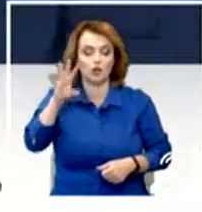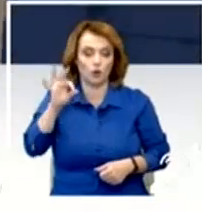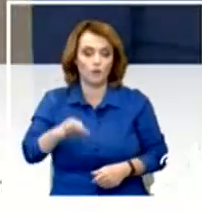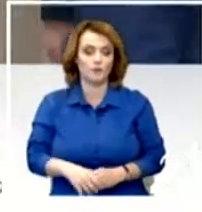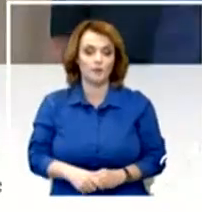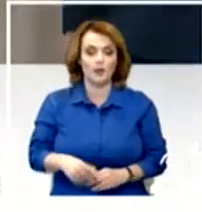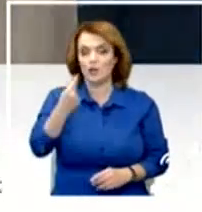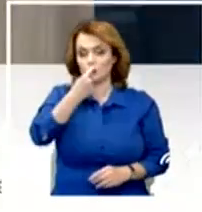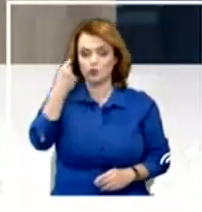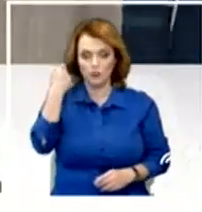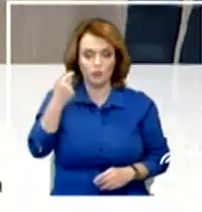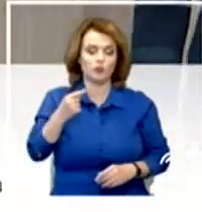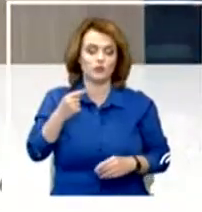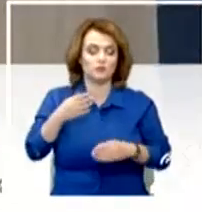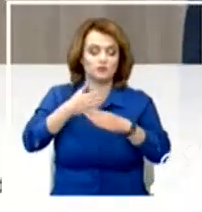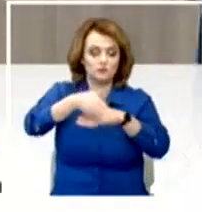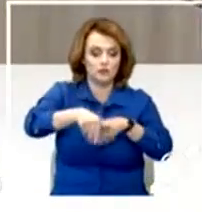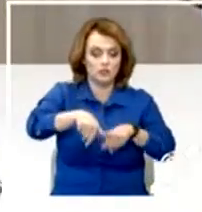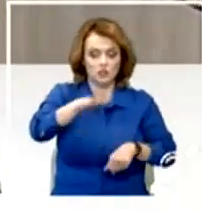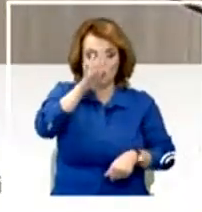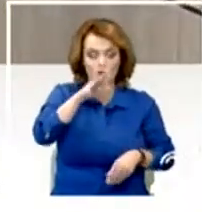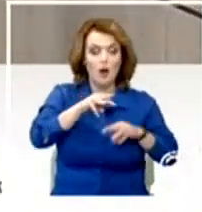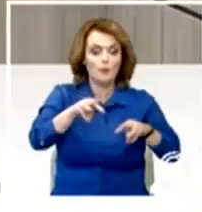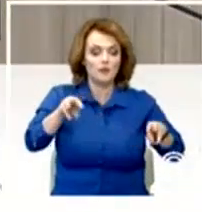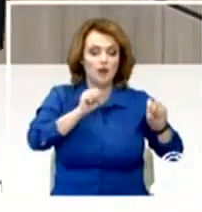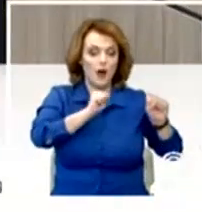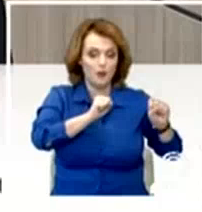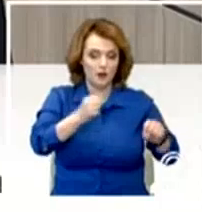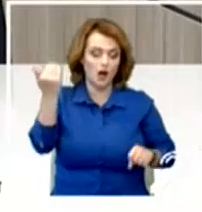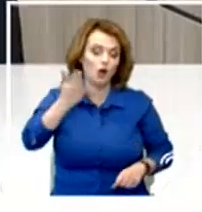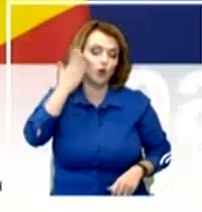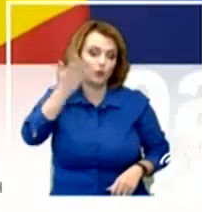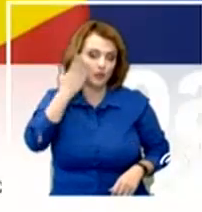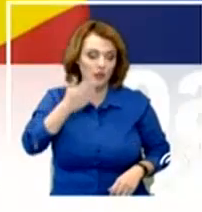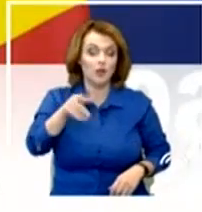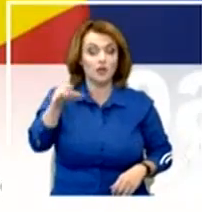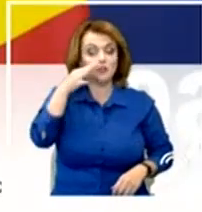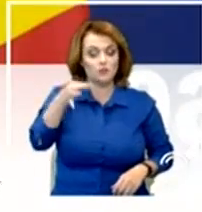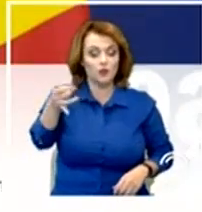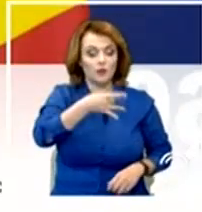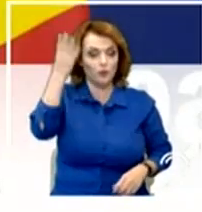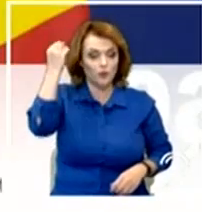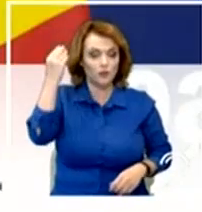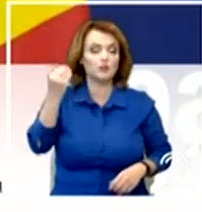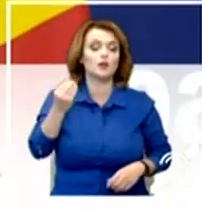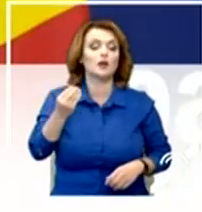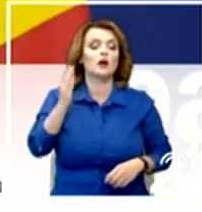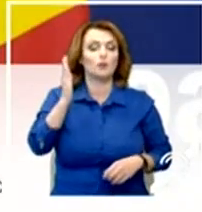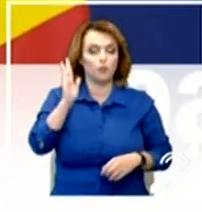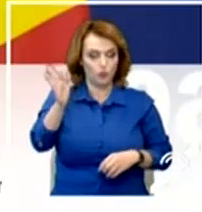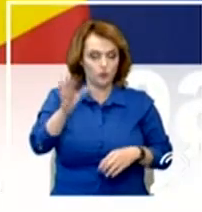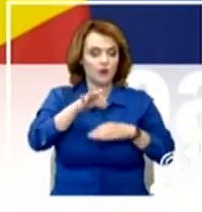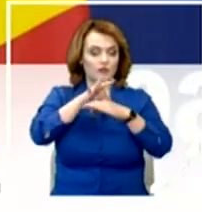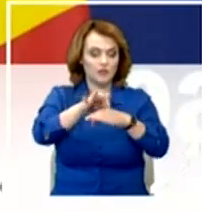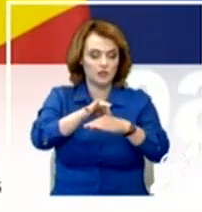cadrul recentei vizite la Chișinău, ministrul român al apărării, Vasile Dâncu, a declarat că Republica Moldova va beneficia de instruiri